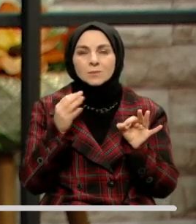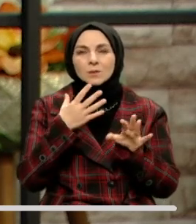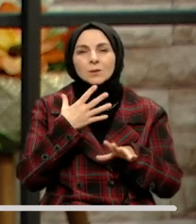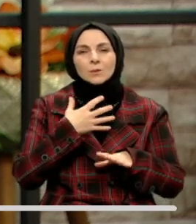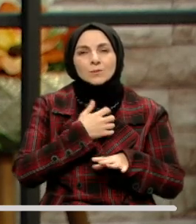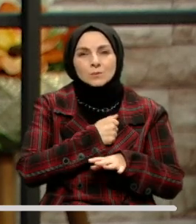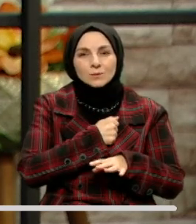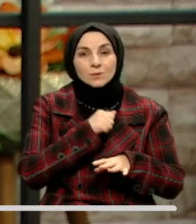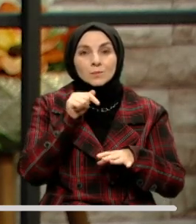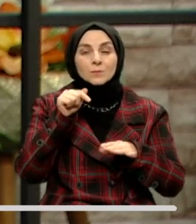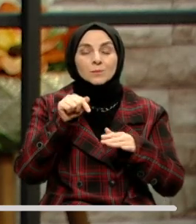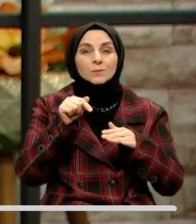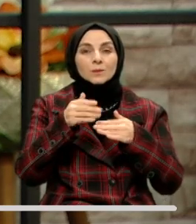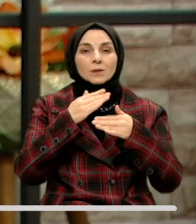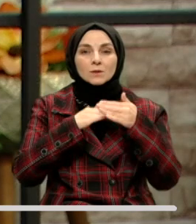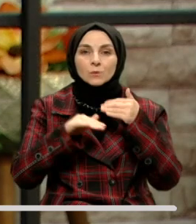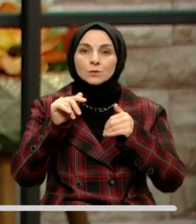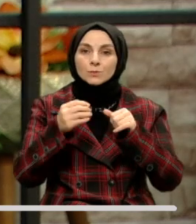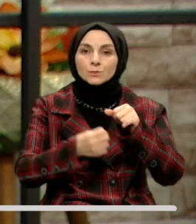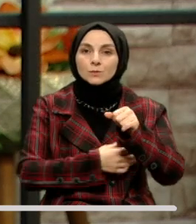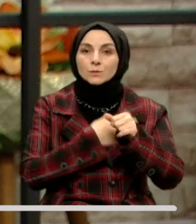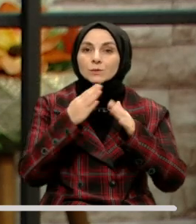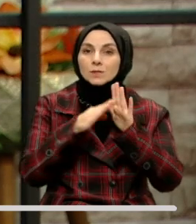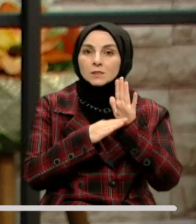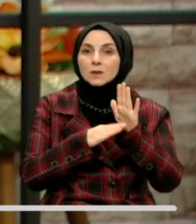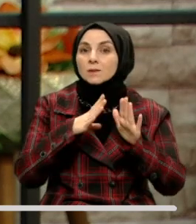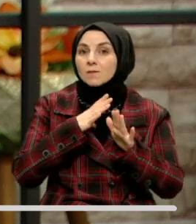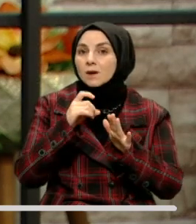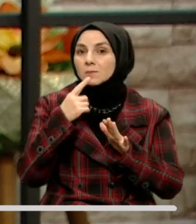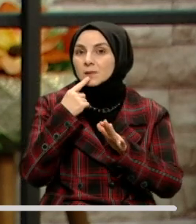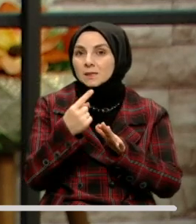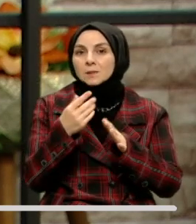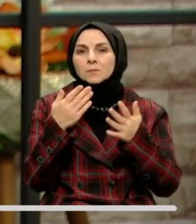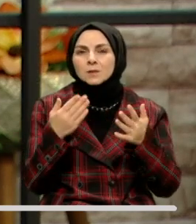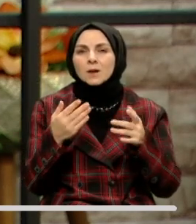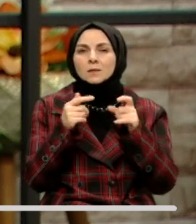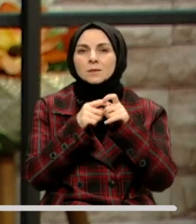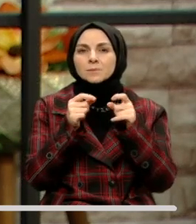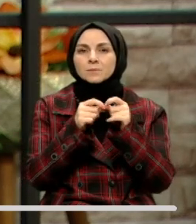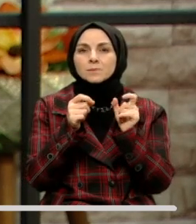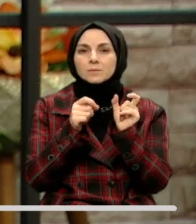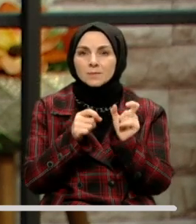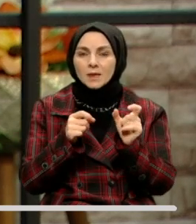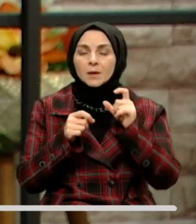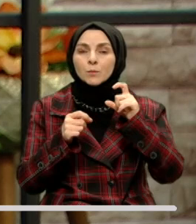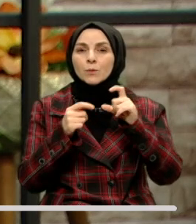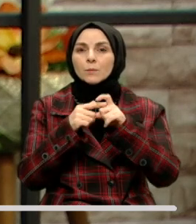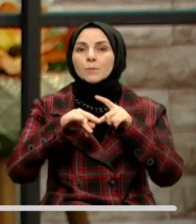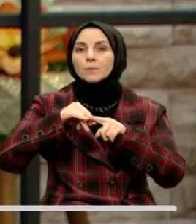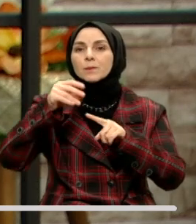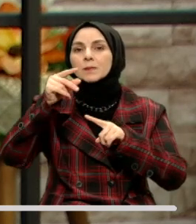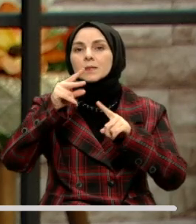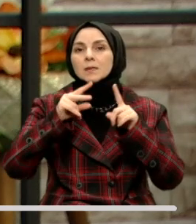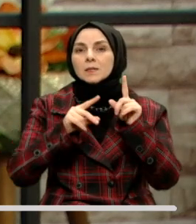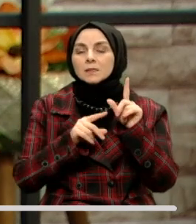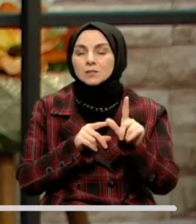dedim. Ve aklım ta yıllar öncesine gitti. Ebu Cehil ordusuyla Peygamber Efendimizin peşindeyken